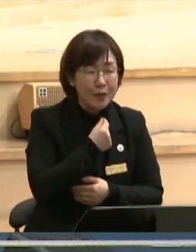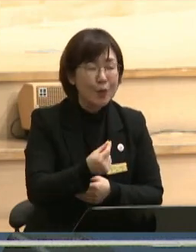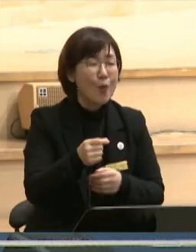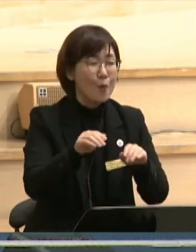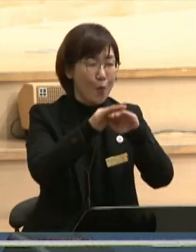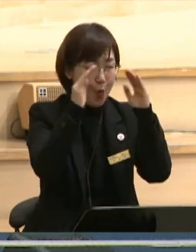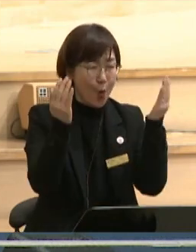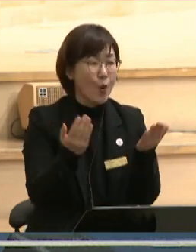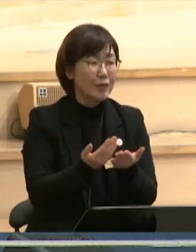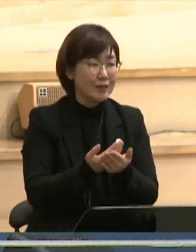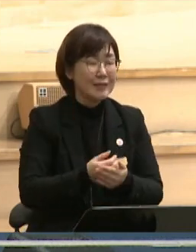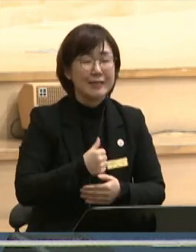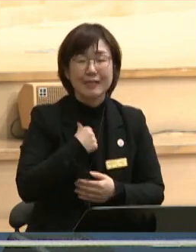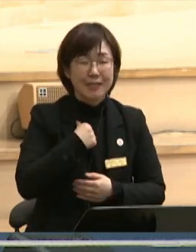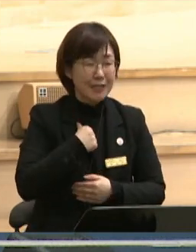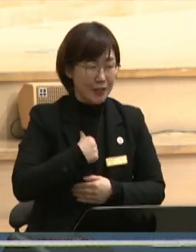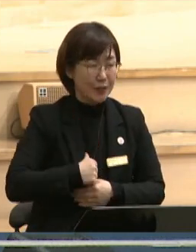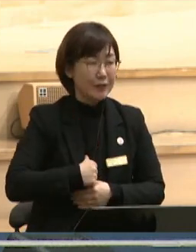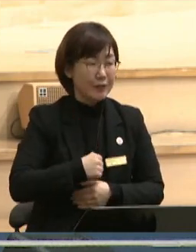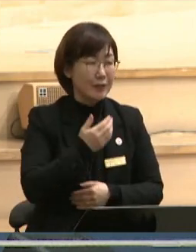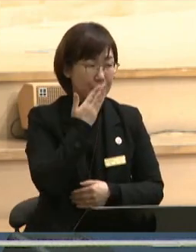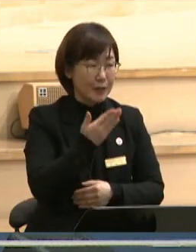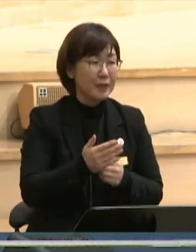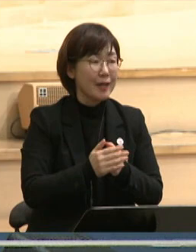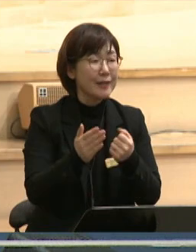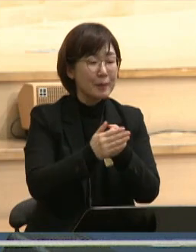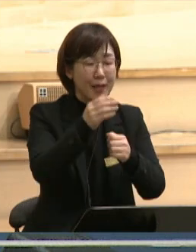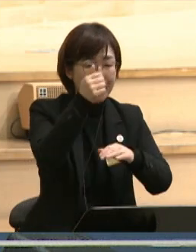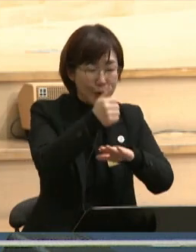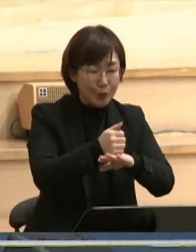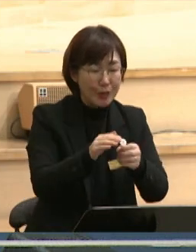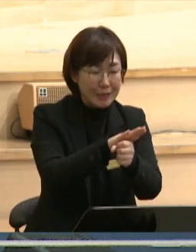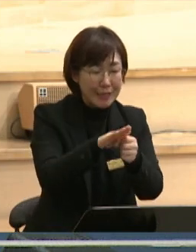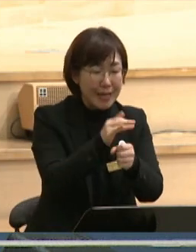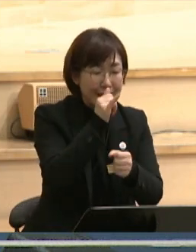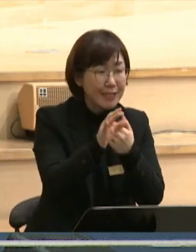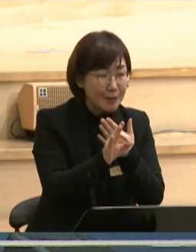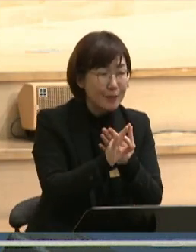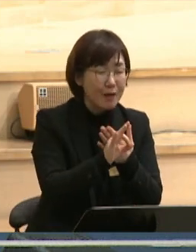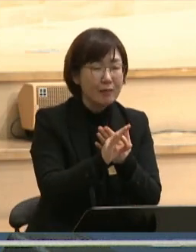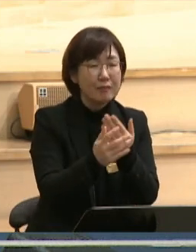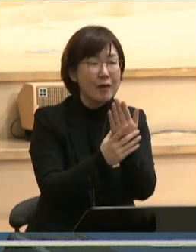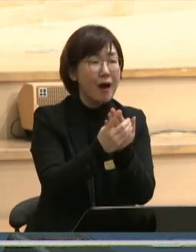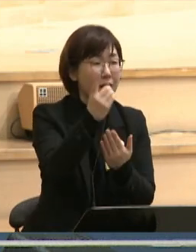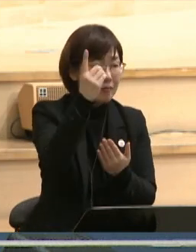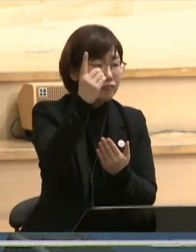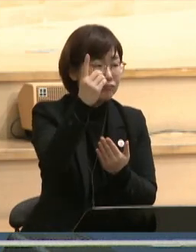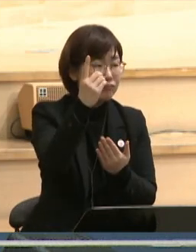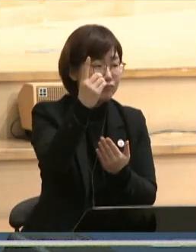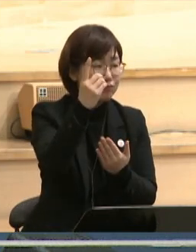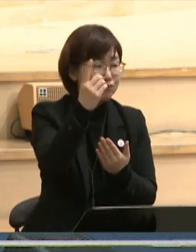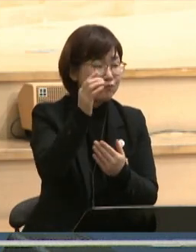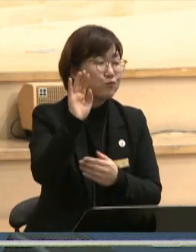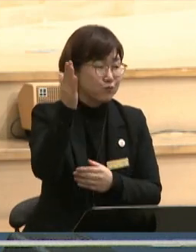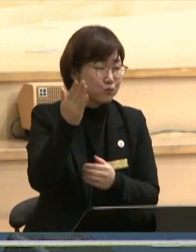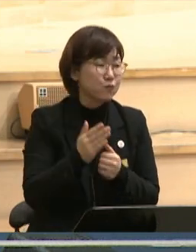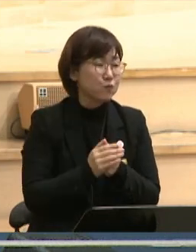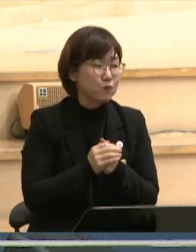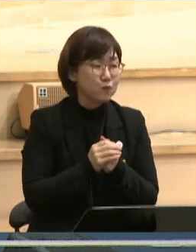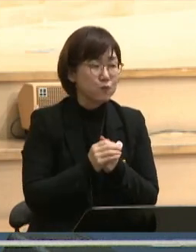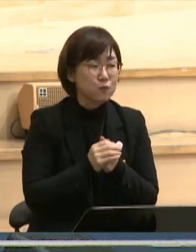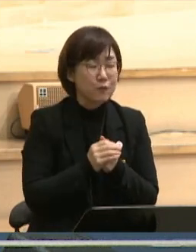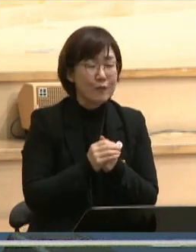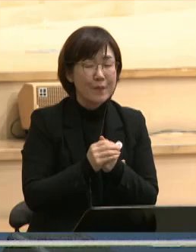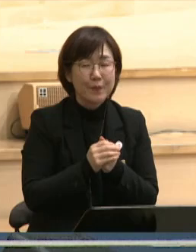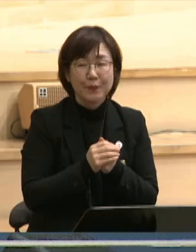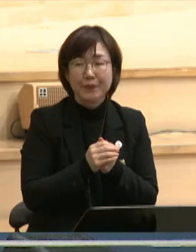것을 견딥니다 그래서 결국 사랑하면 하나가 되는 것입니다 여러분